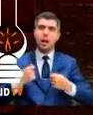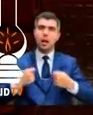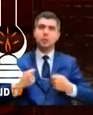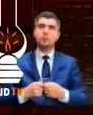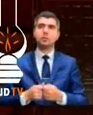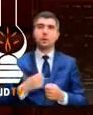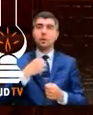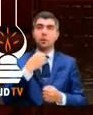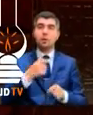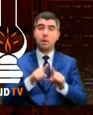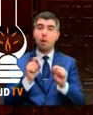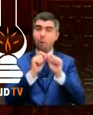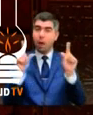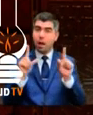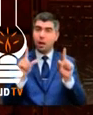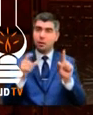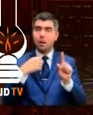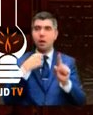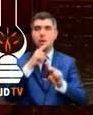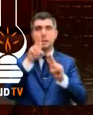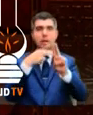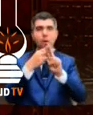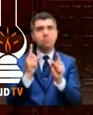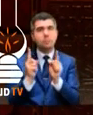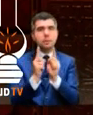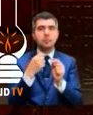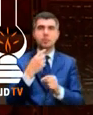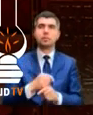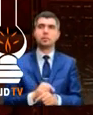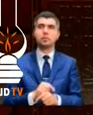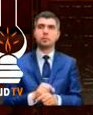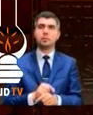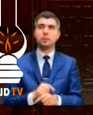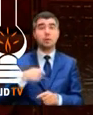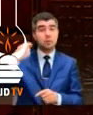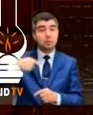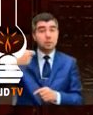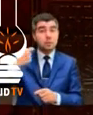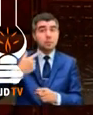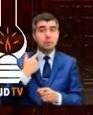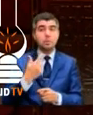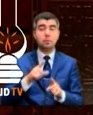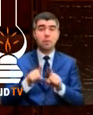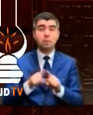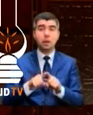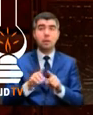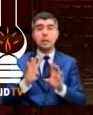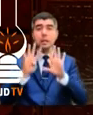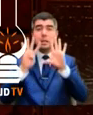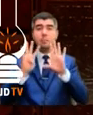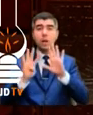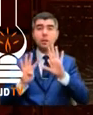السيد النائب تطلب نكون واضحين اذا نكون واضح ومختصر عننا التعويضات اللي مرتبطه بالخسارات السطحيه